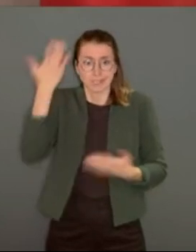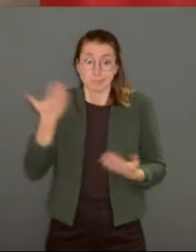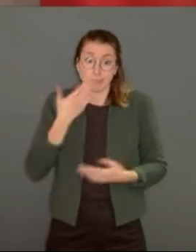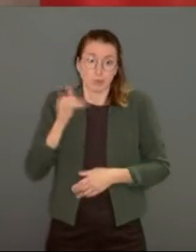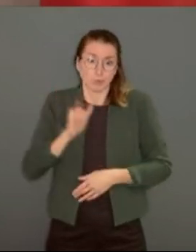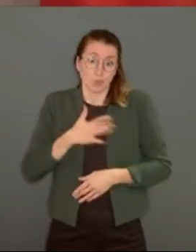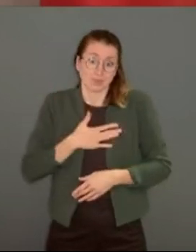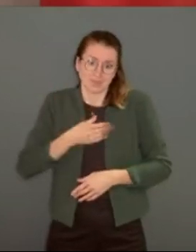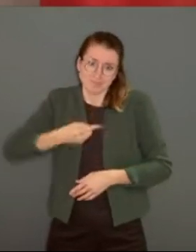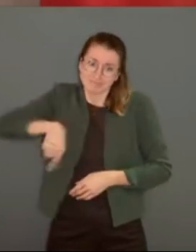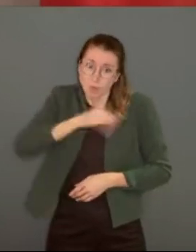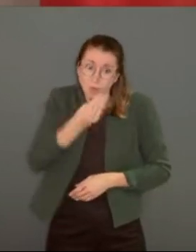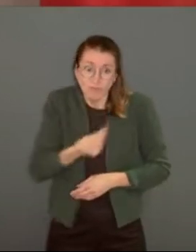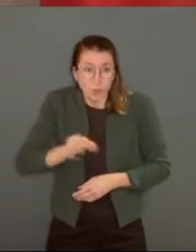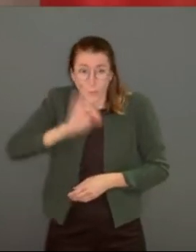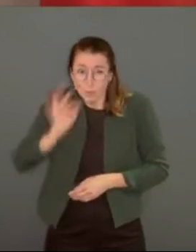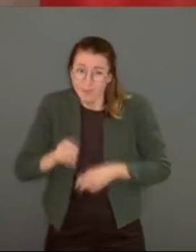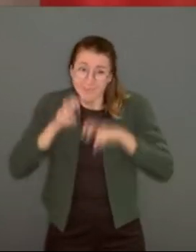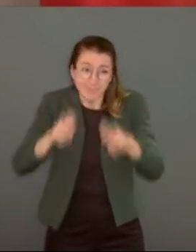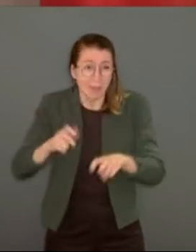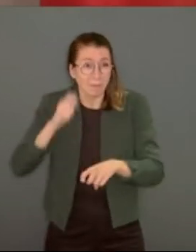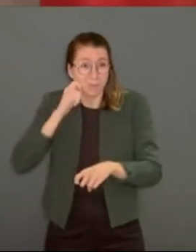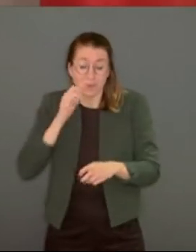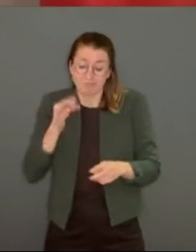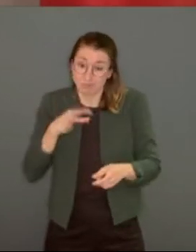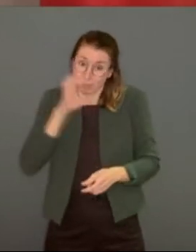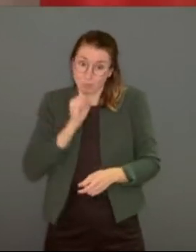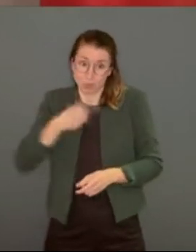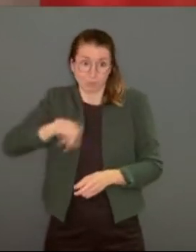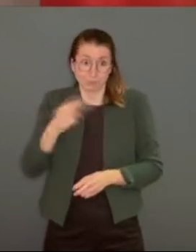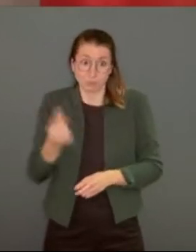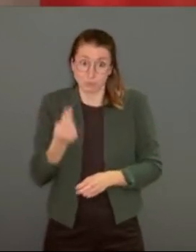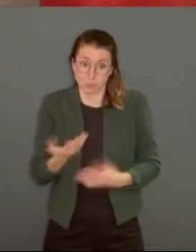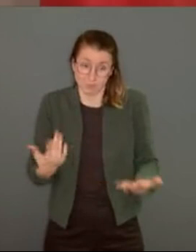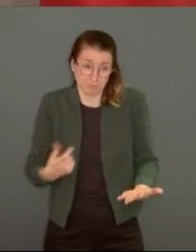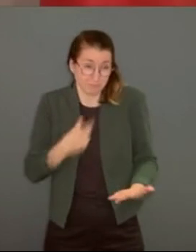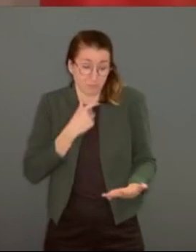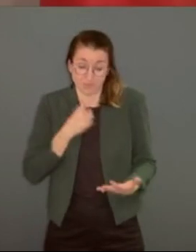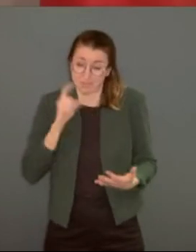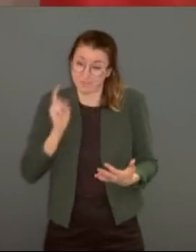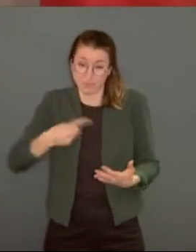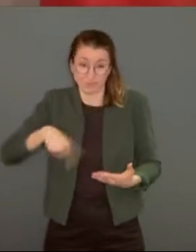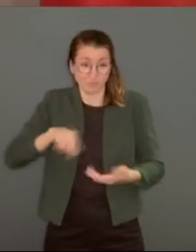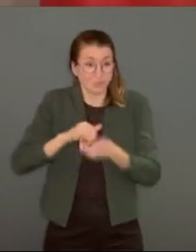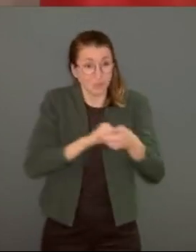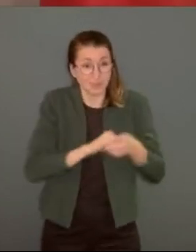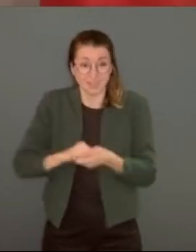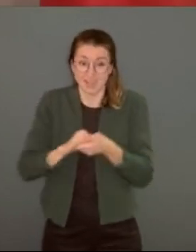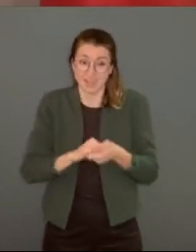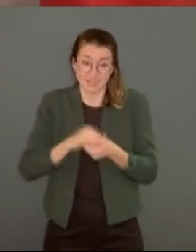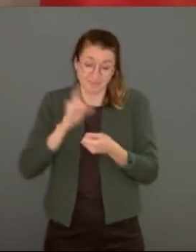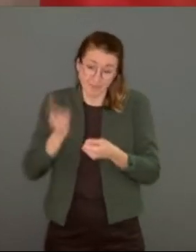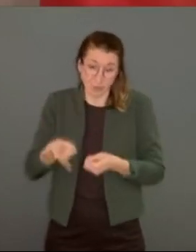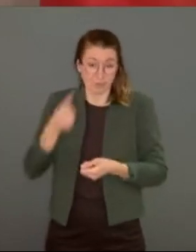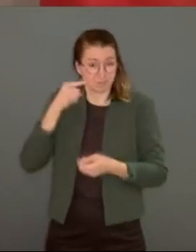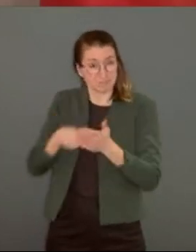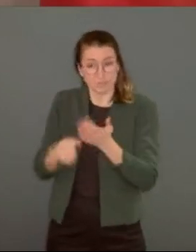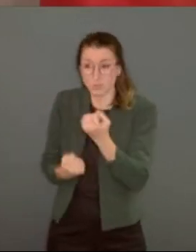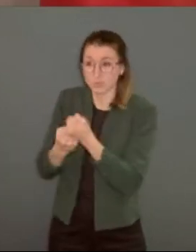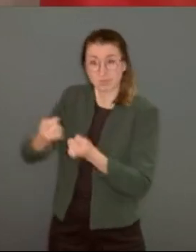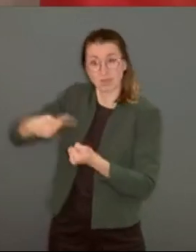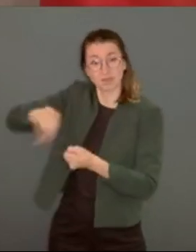l'enseignement supérieur. Mais je pense qu'on doit être, on l'a dit, solidaire aussi par rapport au personnel soignant et par rapport à la situation que l'on